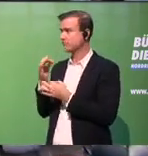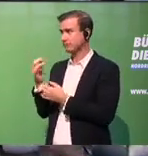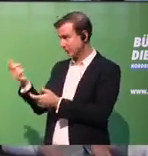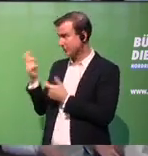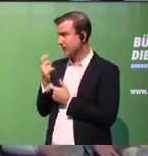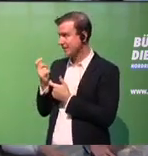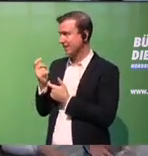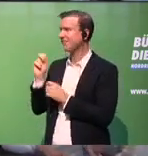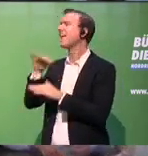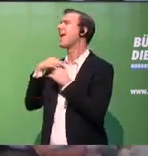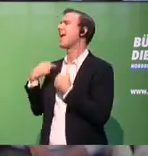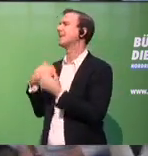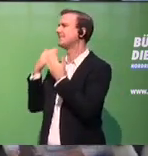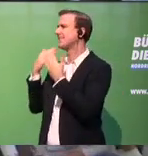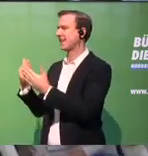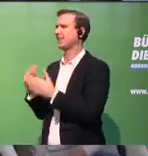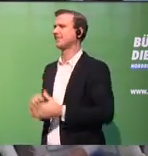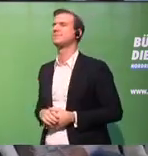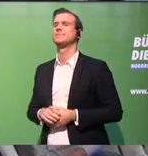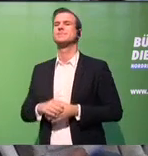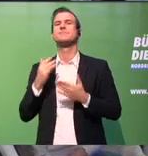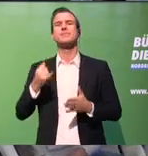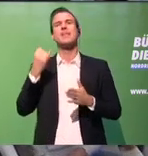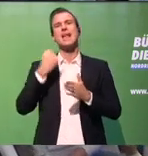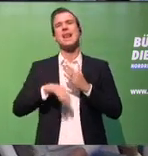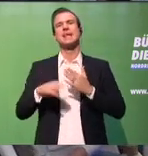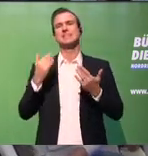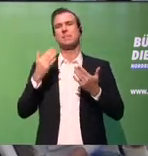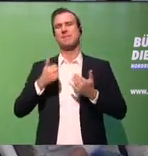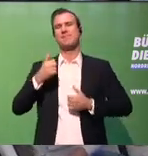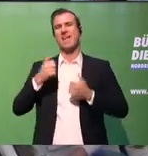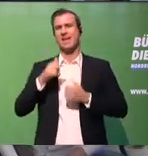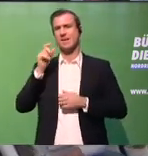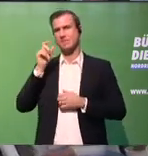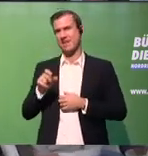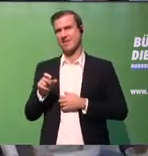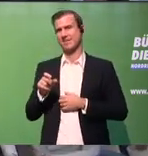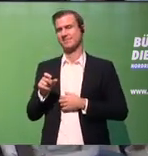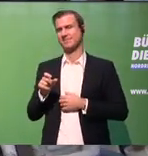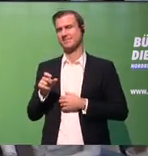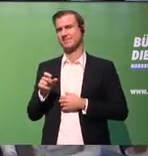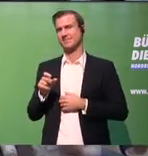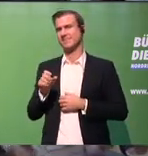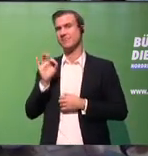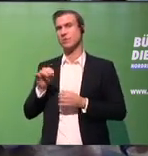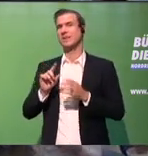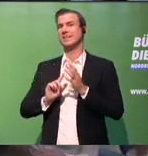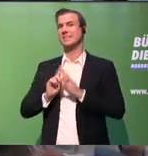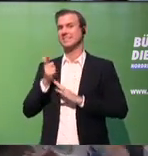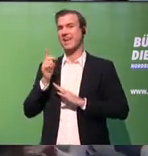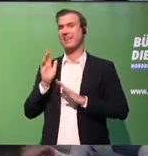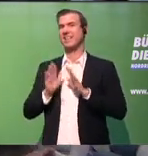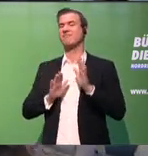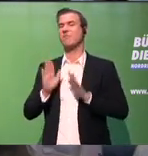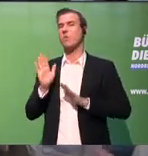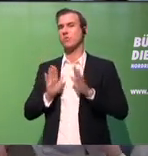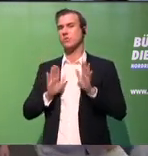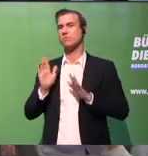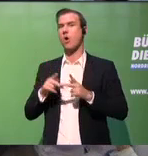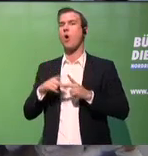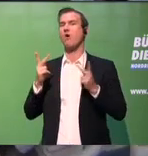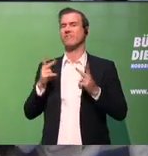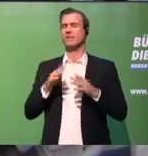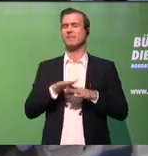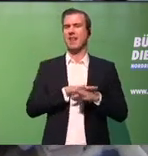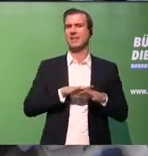an die Versammlung, herzlichen Dank. Als letzten Bewerber für das zweite Votum offener